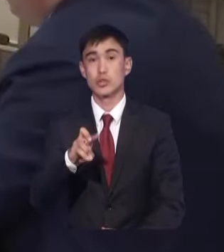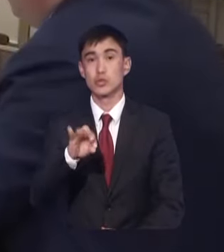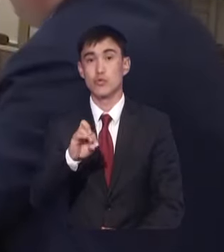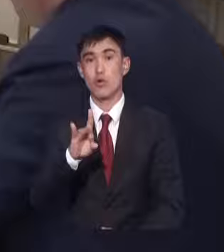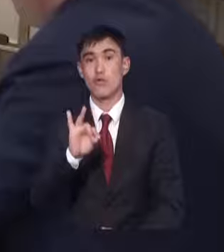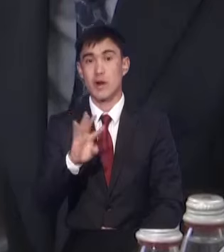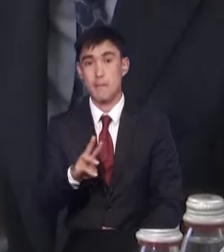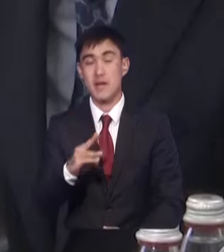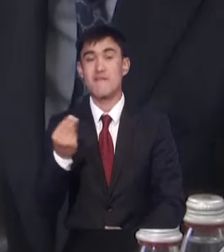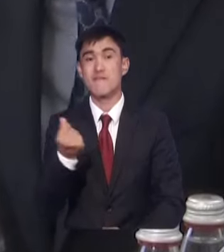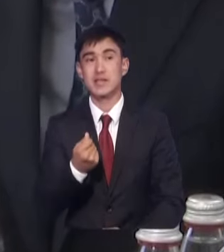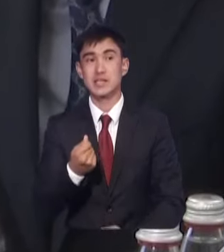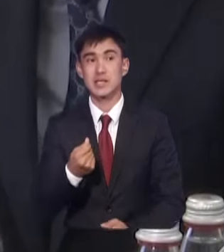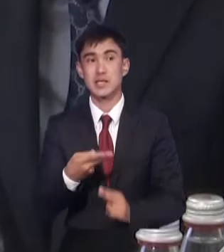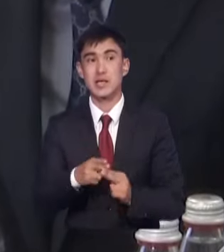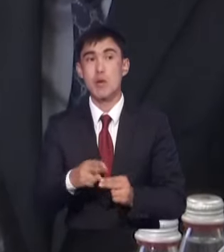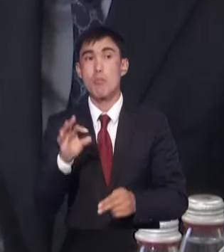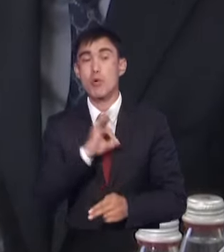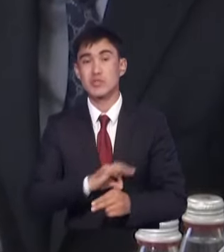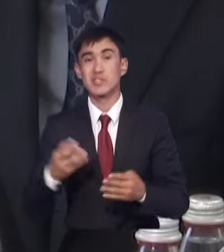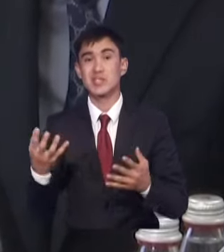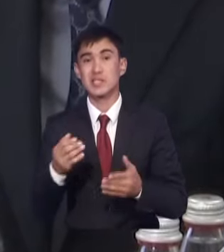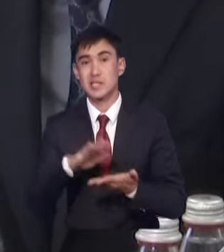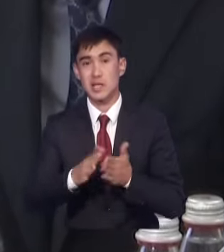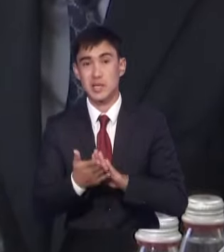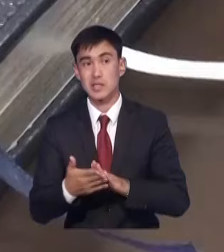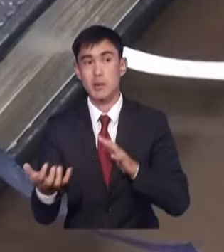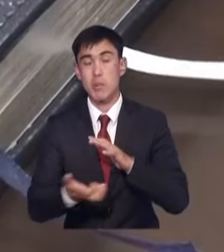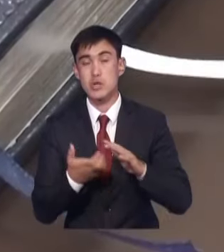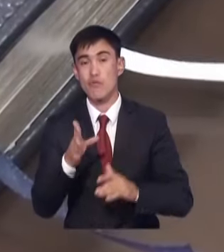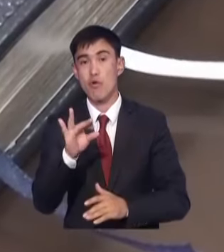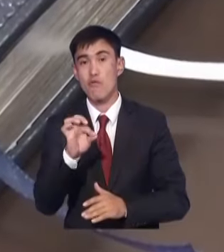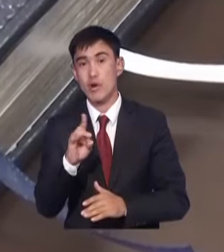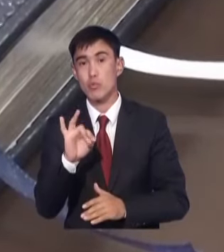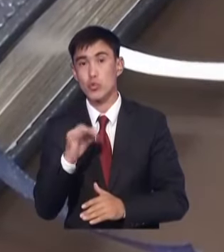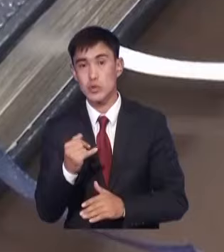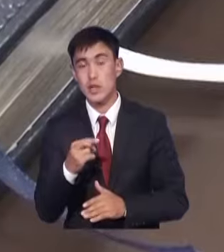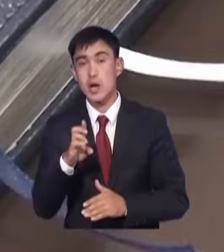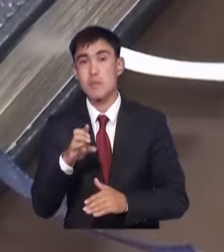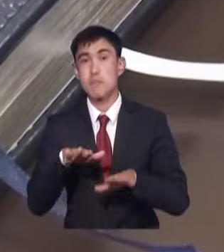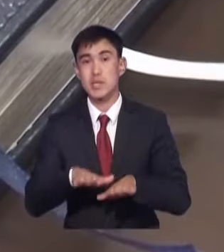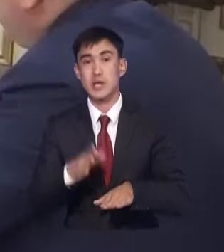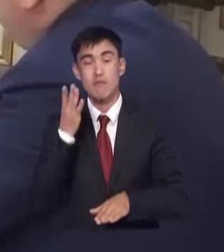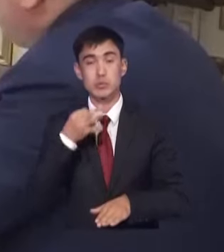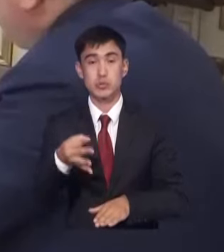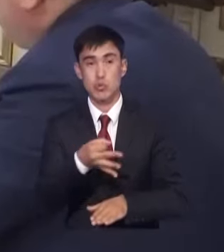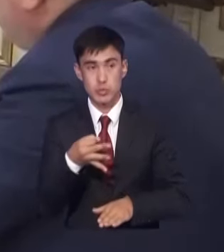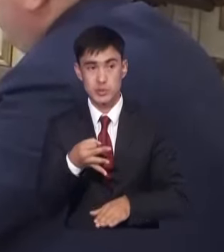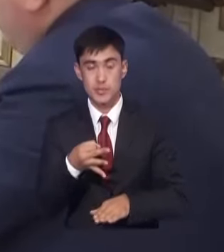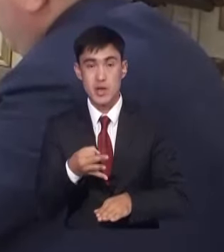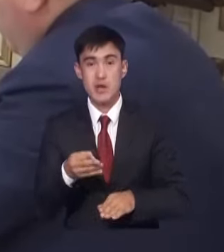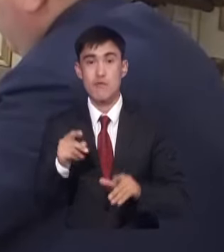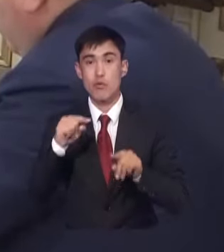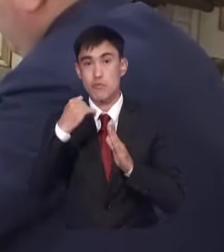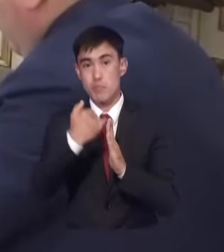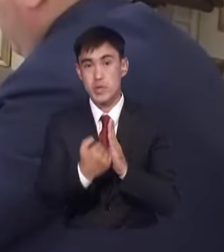вольфрам является инвесторам и недро пользователям держателям контракта На добычу вольфрамовых рут на Бугу нском месторождении в Алматинской области и входит в